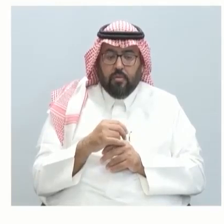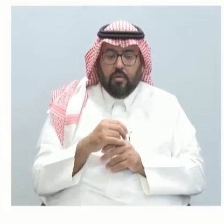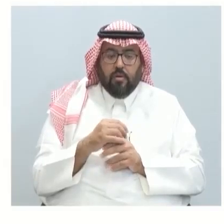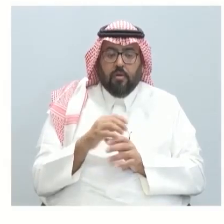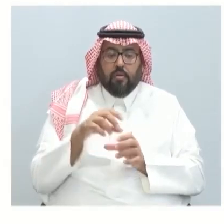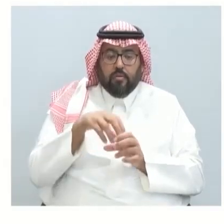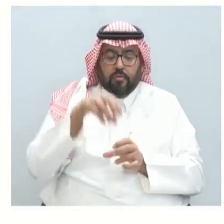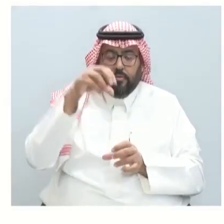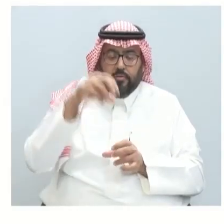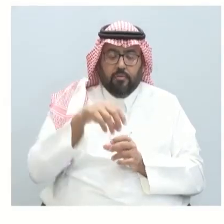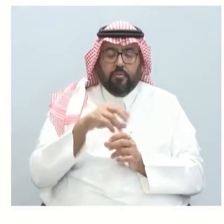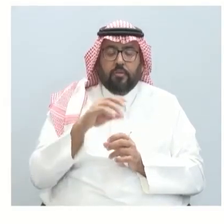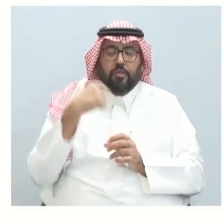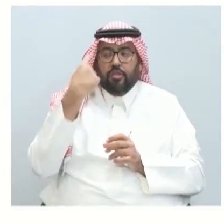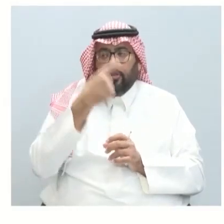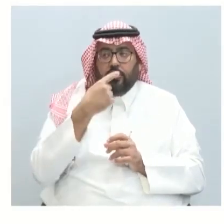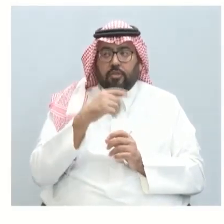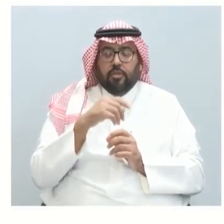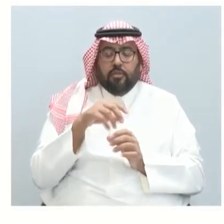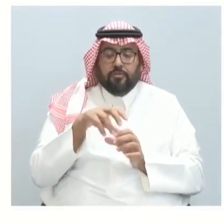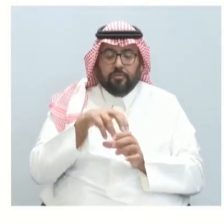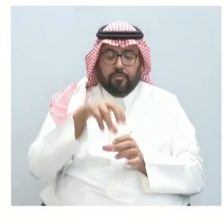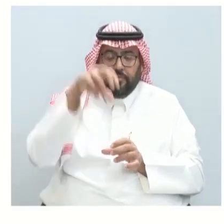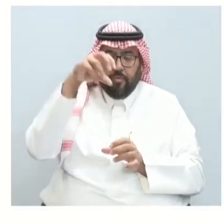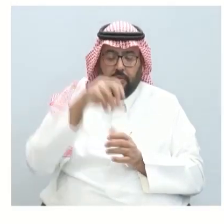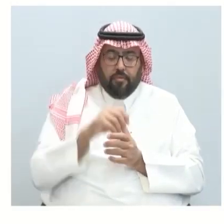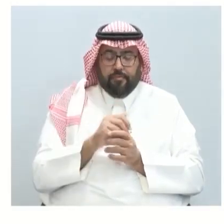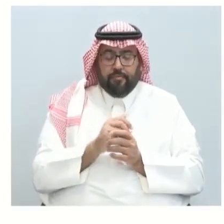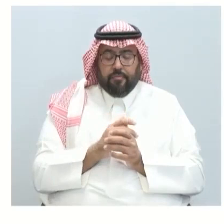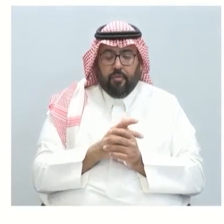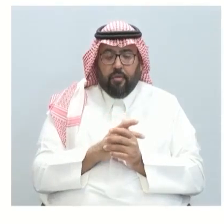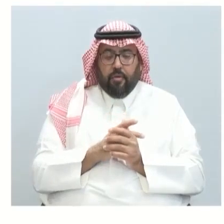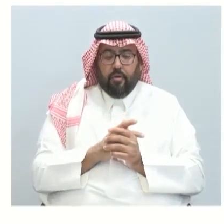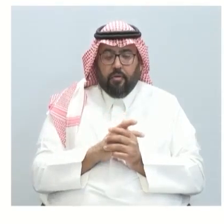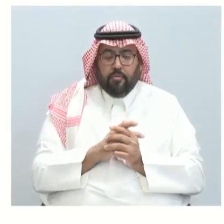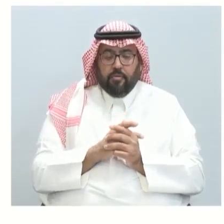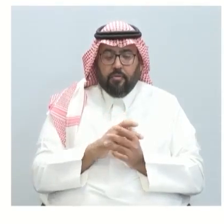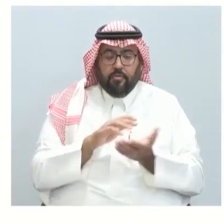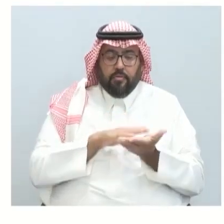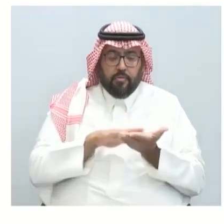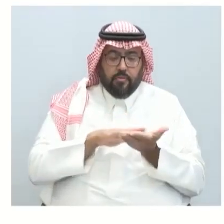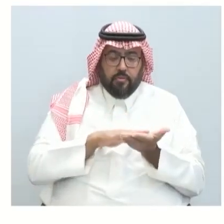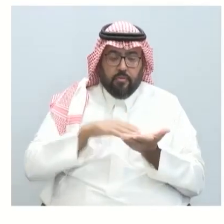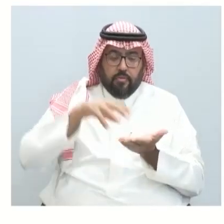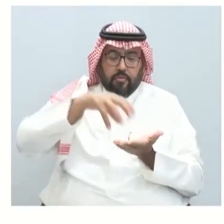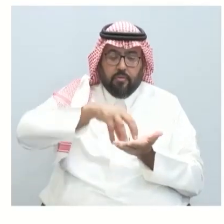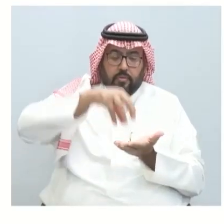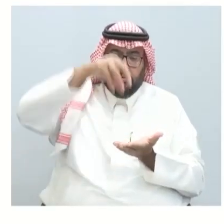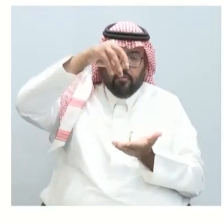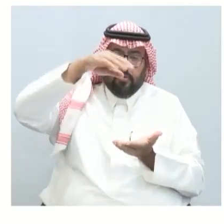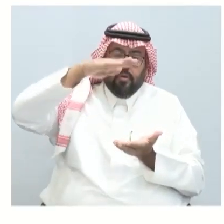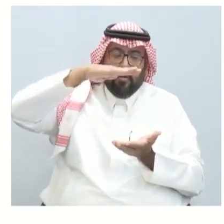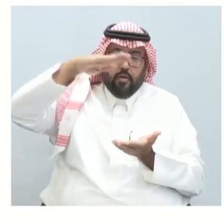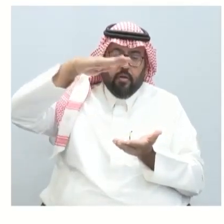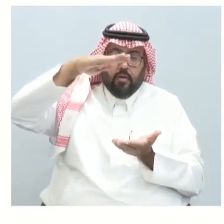هذه العلبه على شكل اسطوانه بارك الله فيكم اذا نرى منها مثل علب الطعام